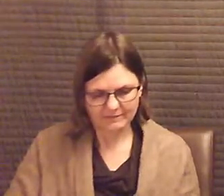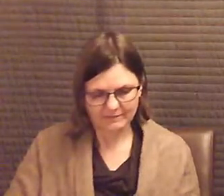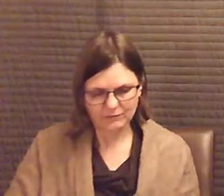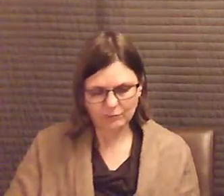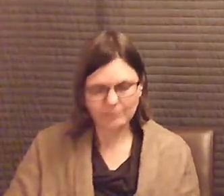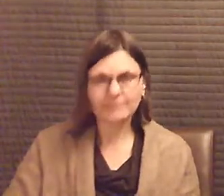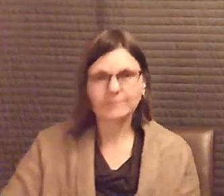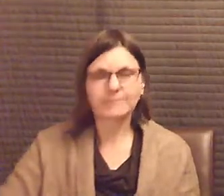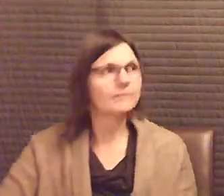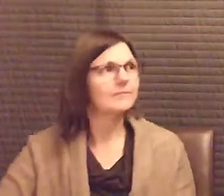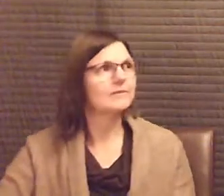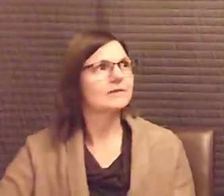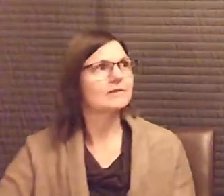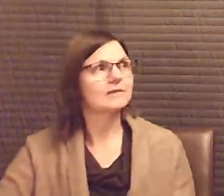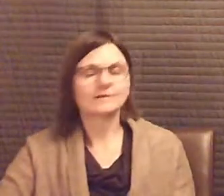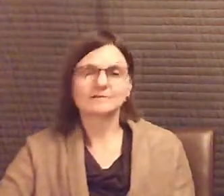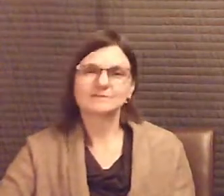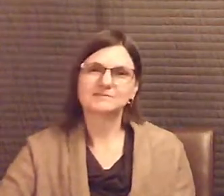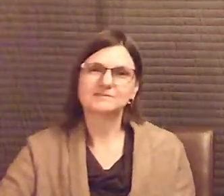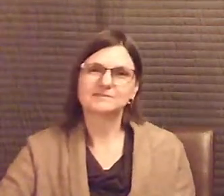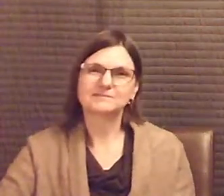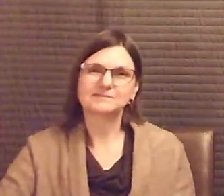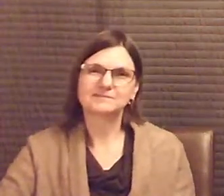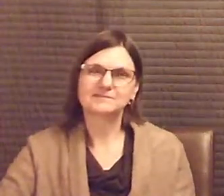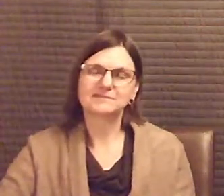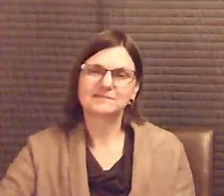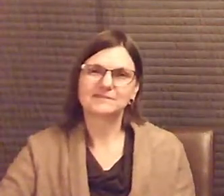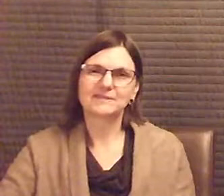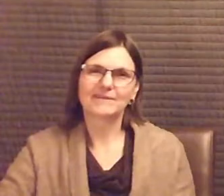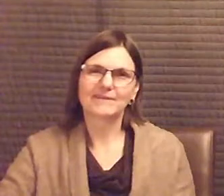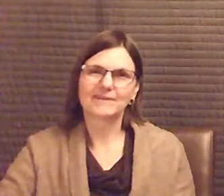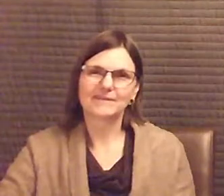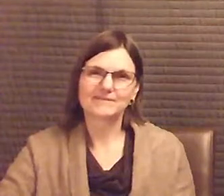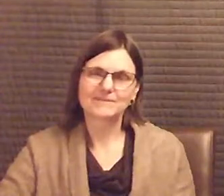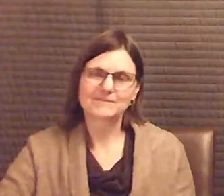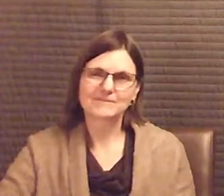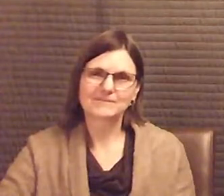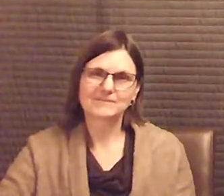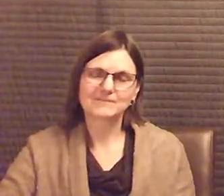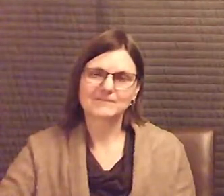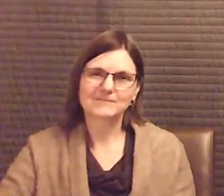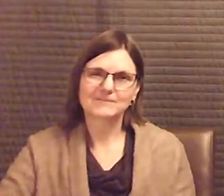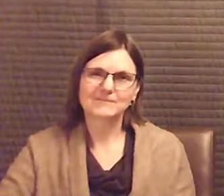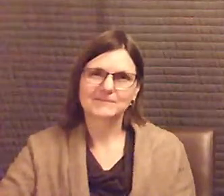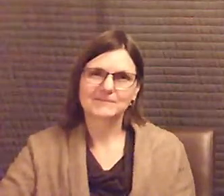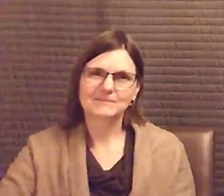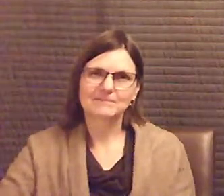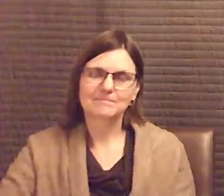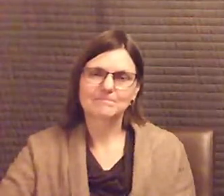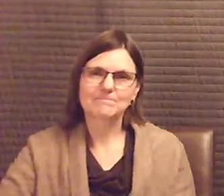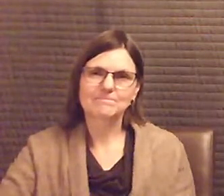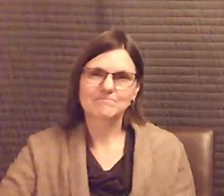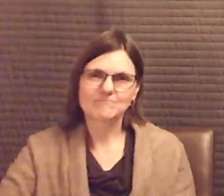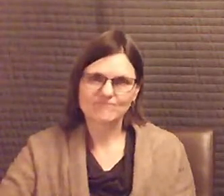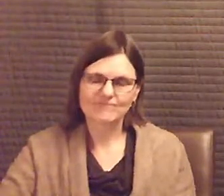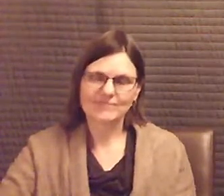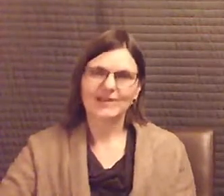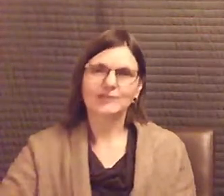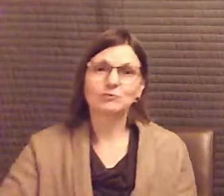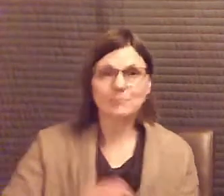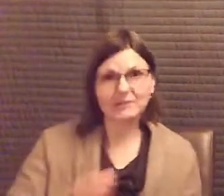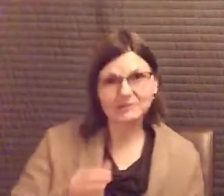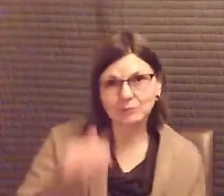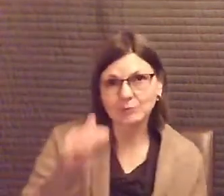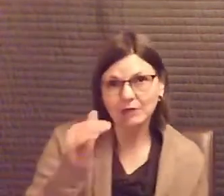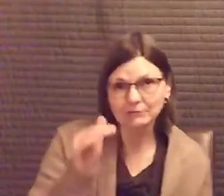best toen riep de balie naam de wie weet dignified paar arteriën de is een en de in mijn spullen